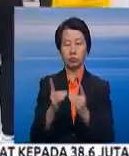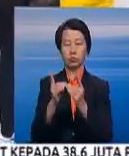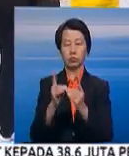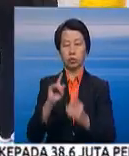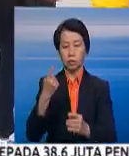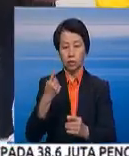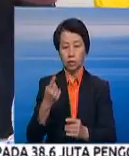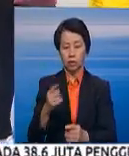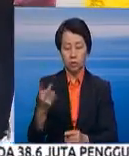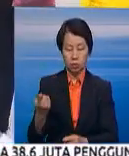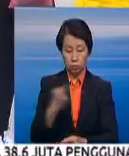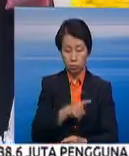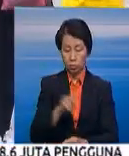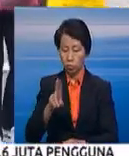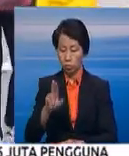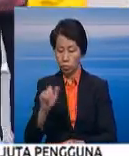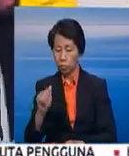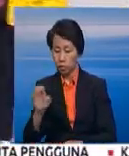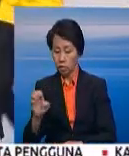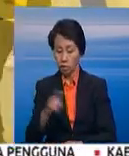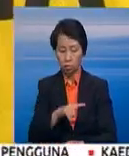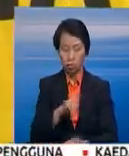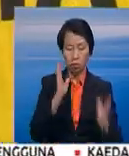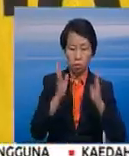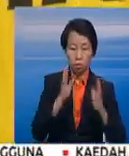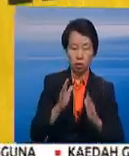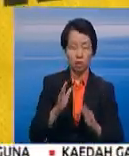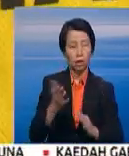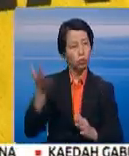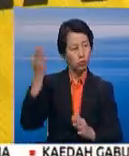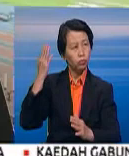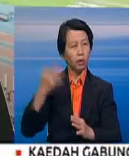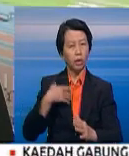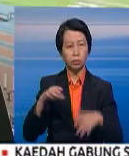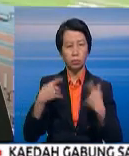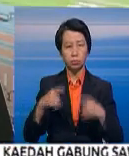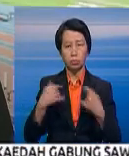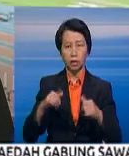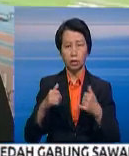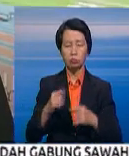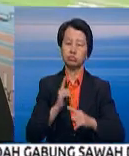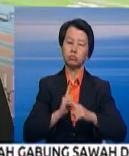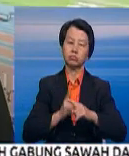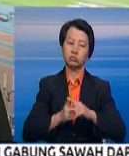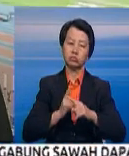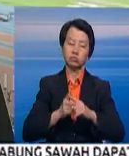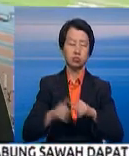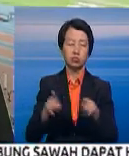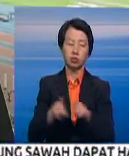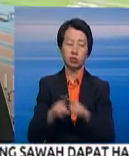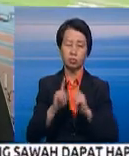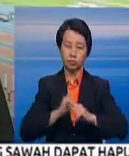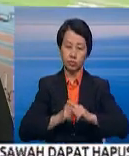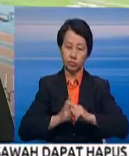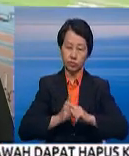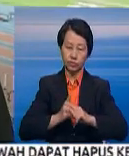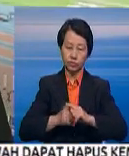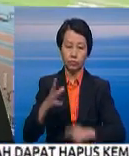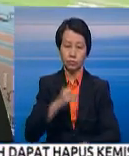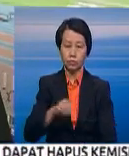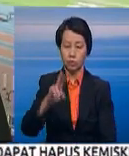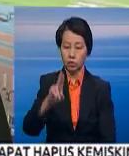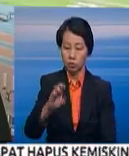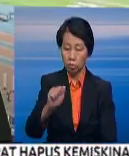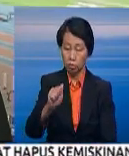sahaja di antara kedua-dua negara yang berakhir dengan seri. Umum mengetahui UAE dia